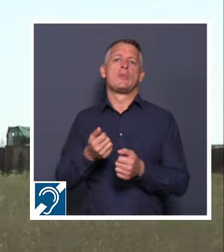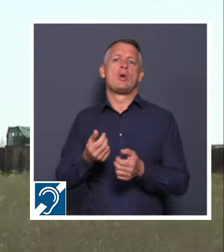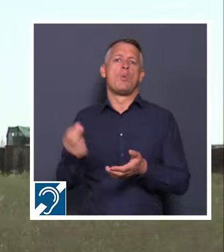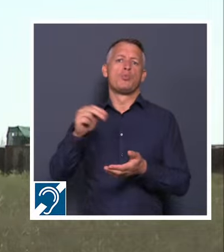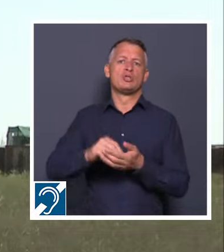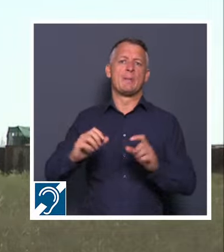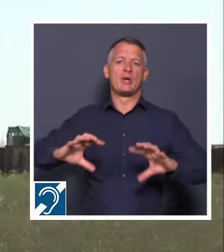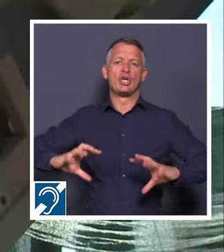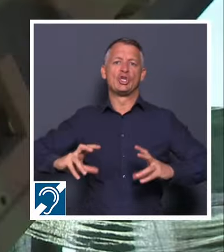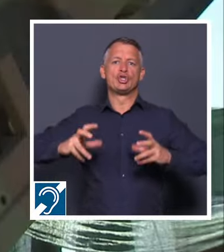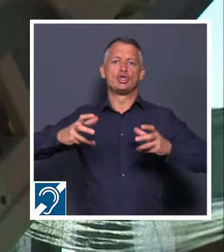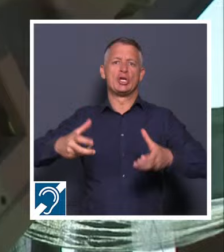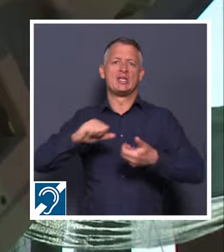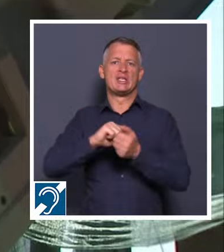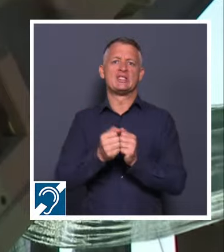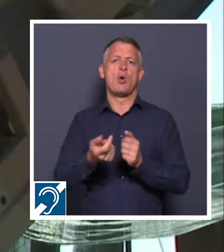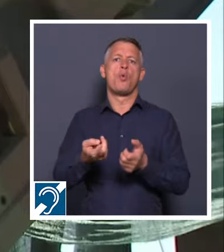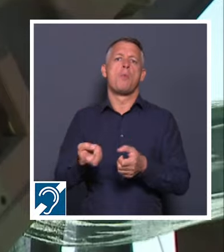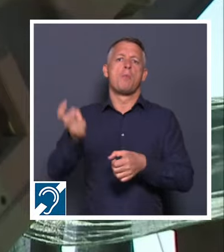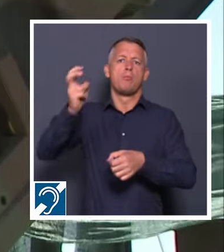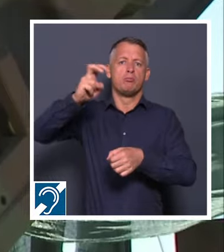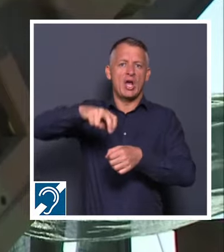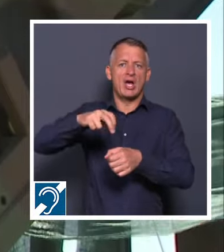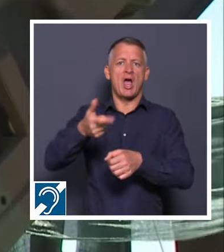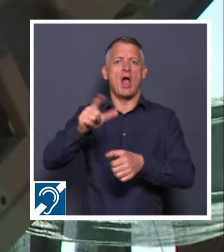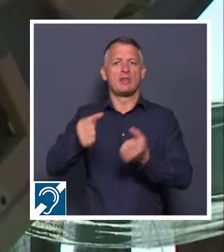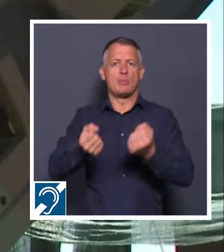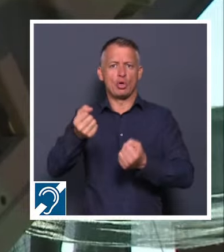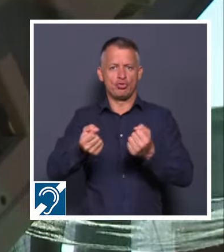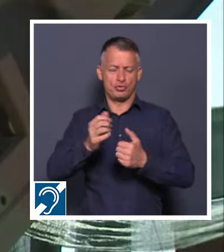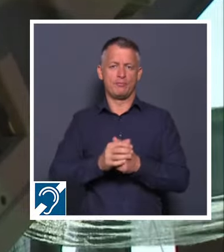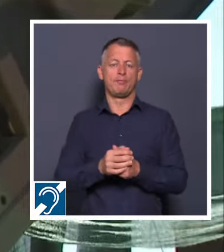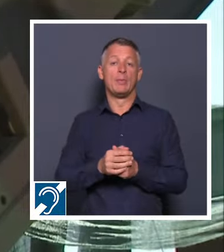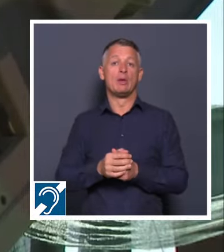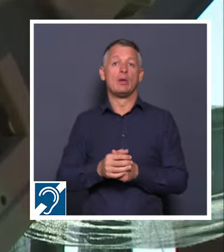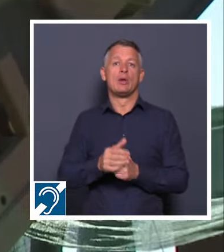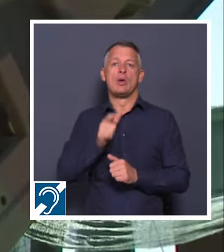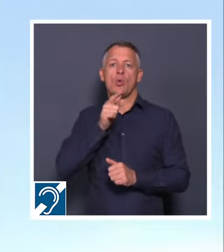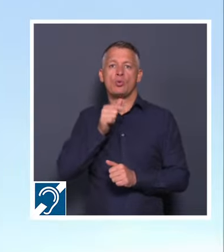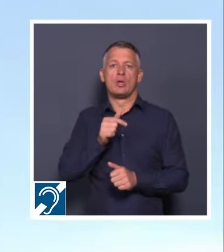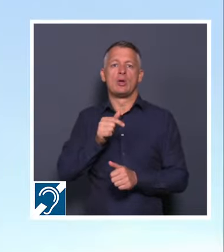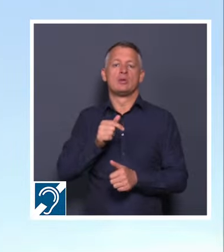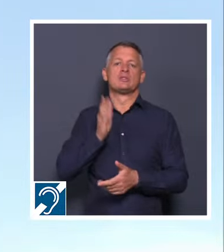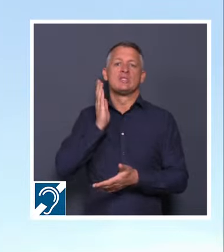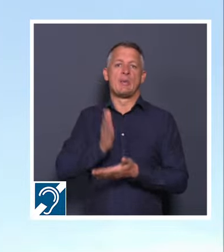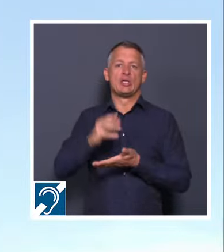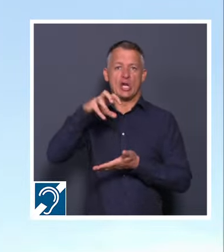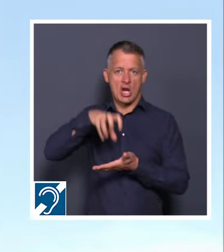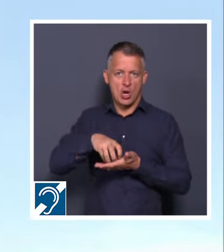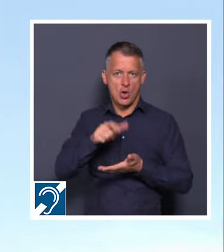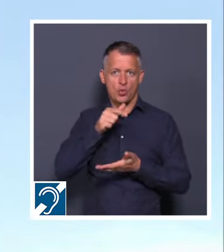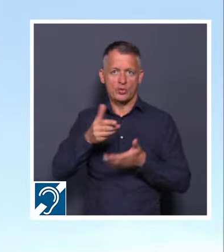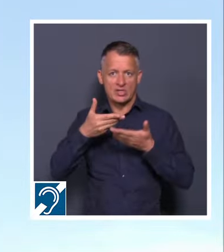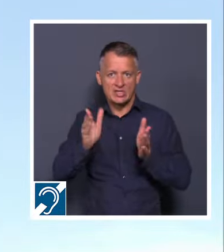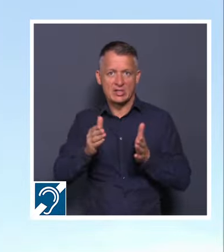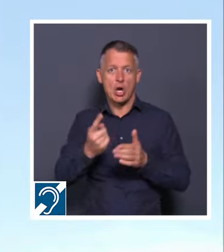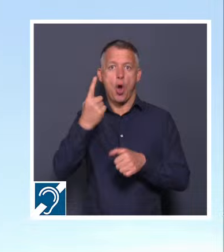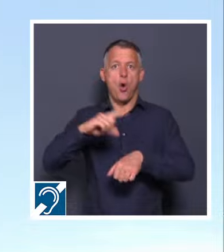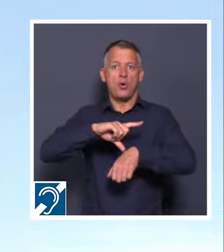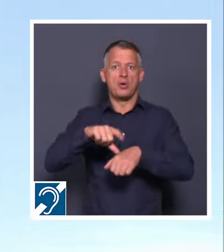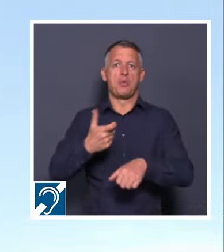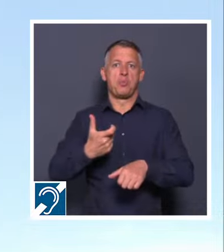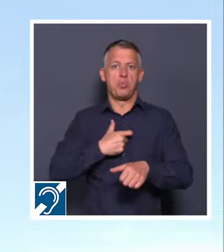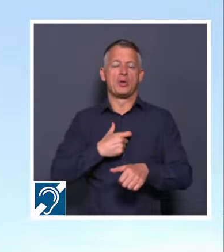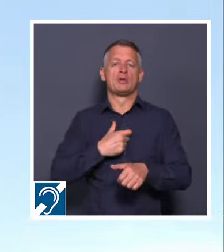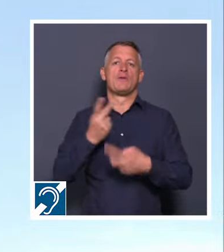Și odată ajuns în locul în care este stabilit să funcționeze, cam într-o oră poți deja